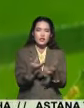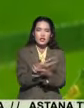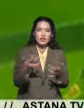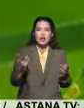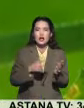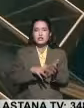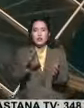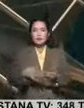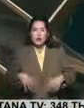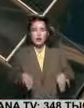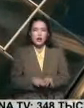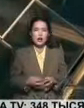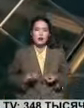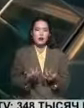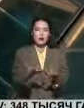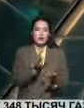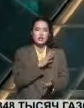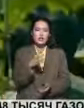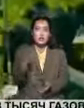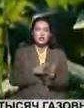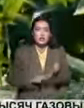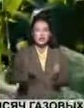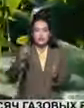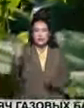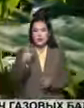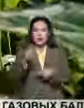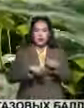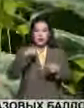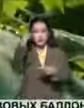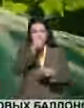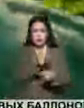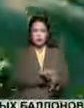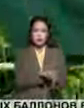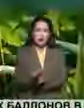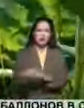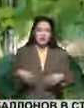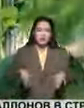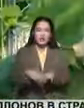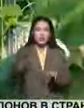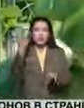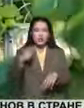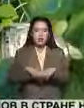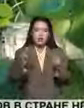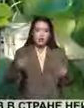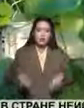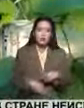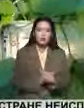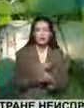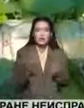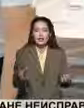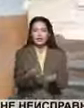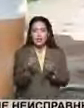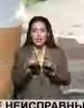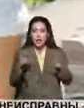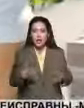Это покрывает потребность населения на 93%. В следующем году она будет полностью закрыта, когда будет построено еще 2 овощехранилища